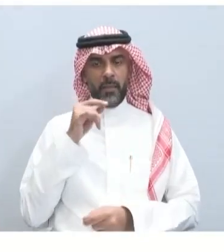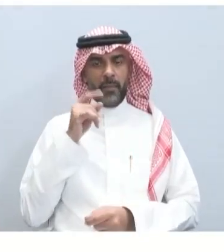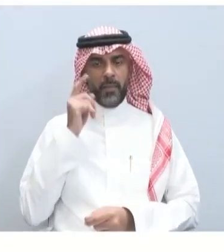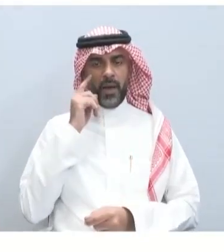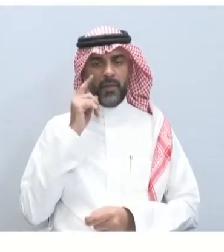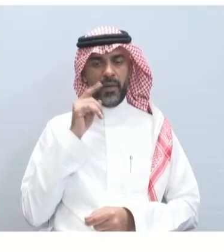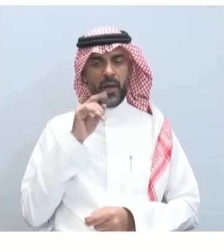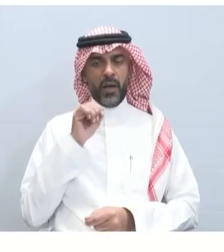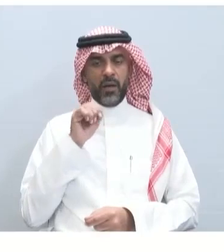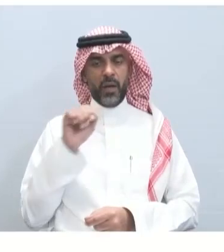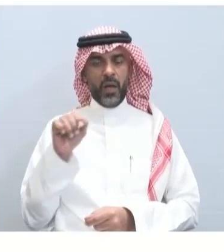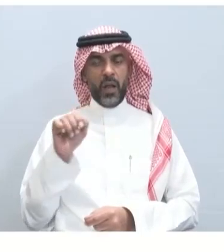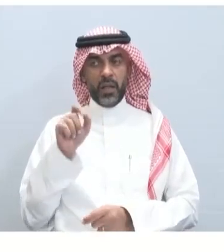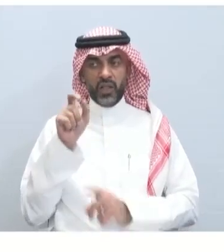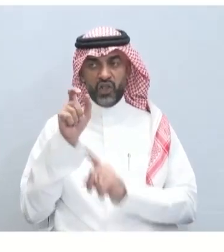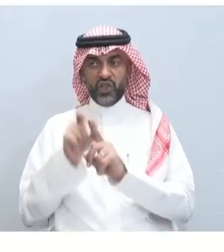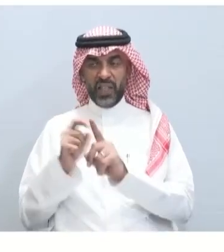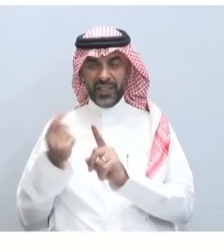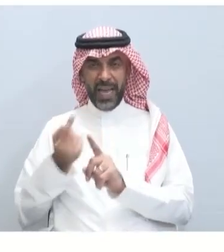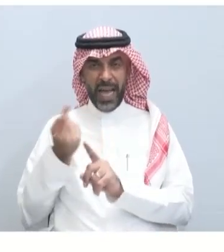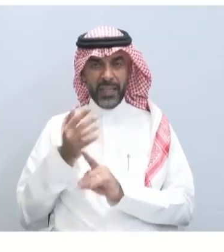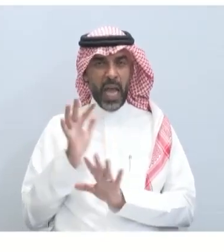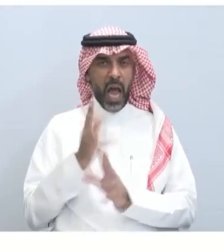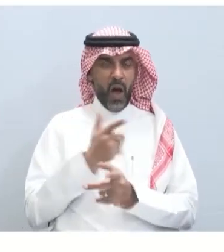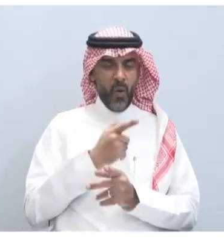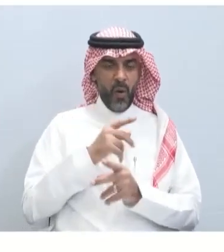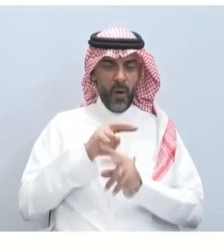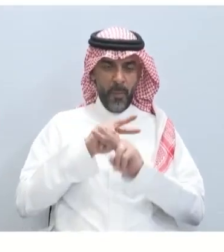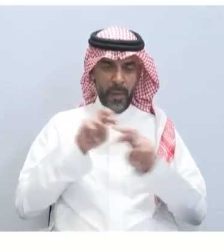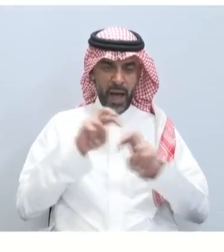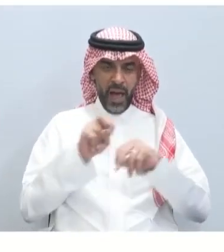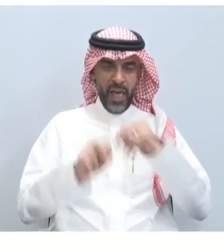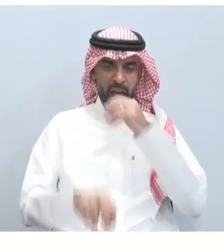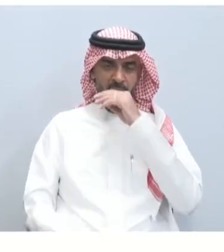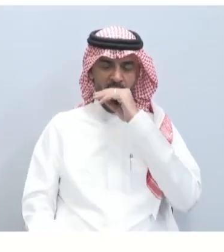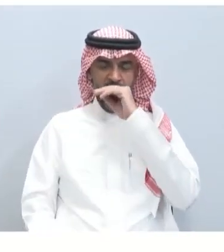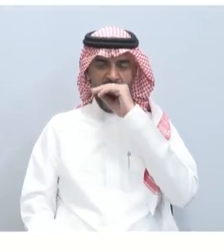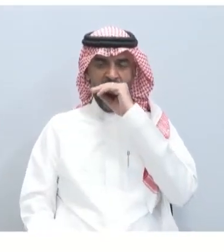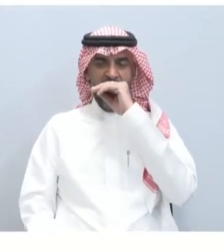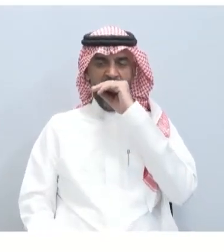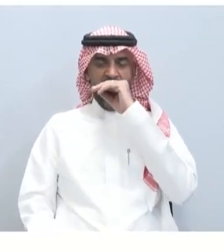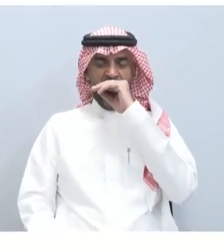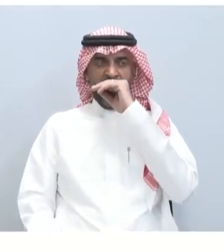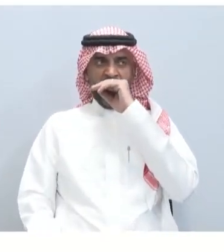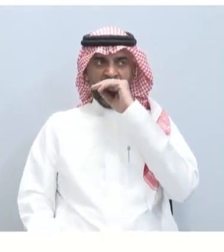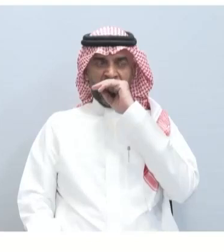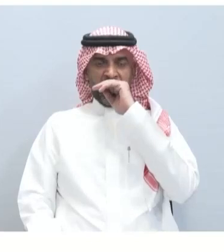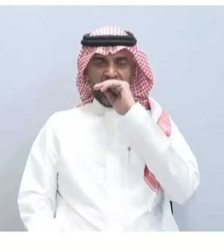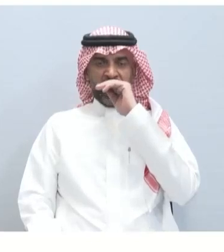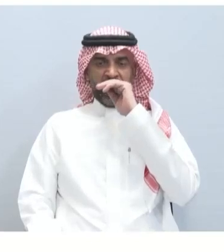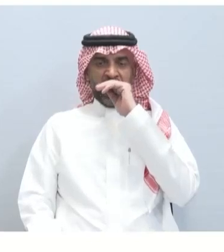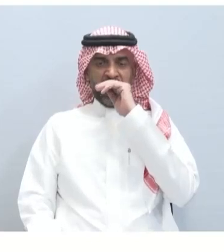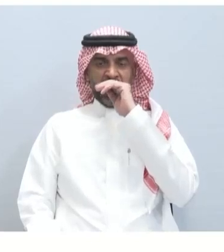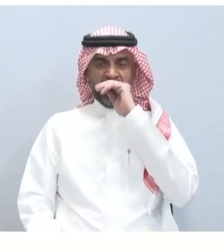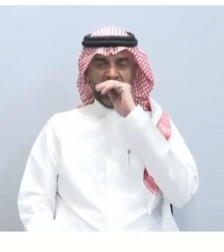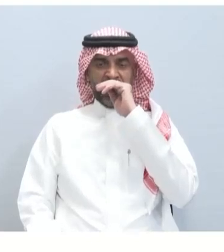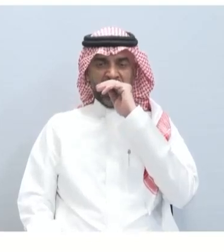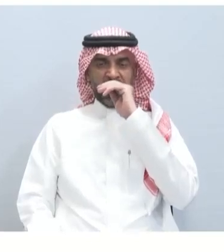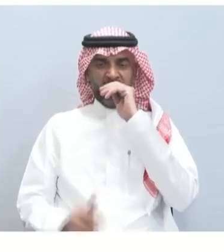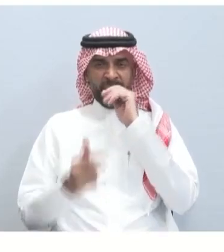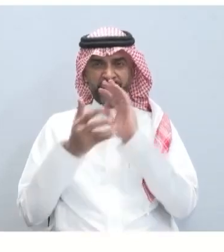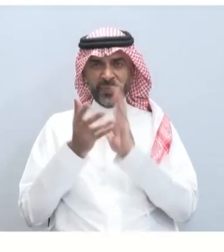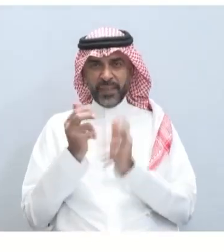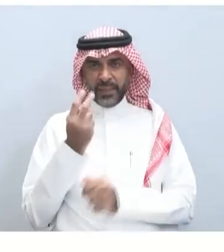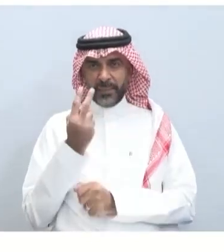للباحث المتخصص في مجال الموضوعي معين بعد ذلك لدينا الفقره الثانيه